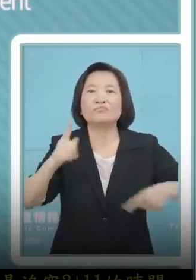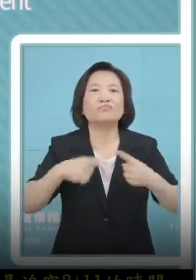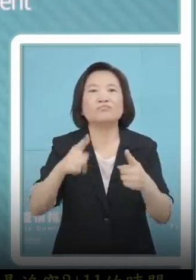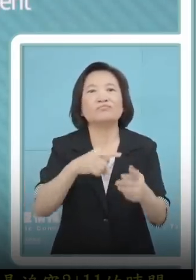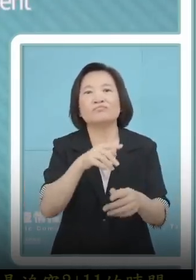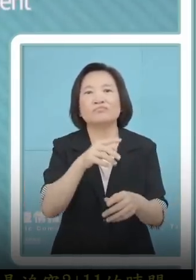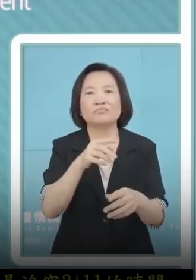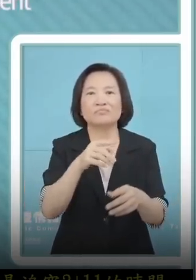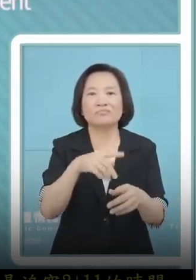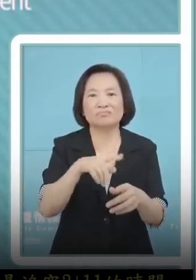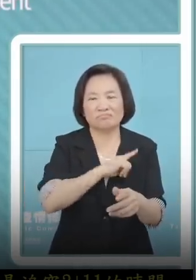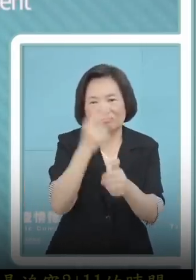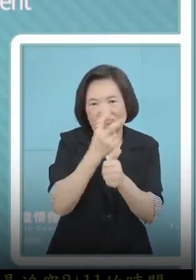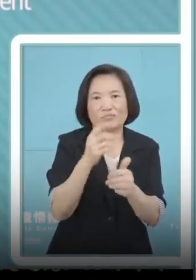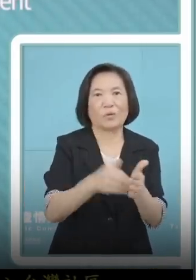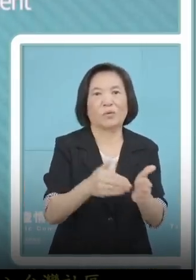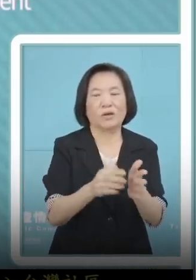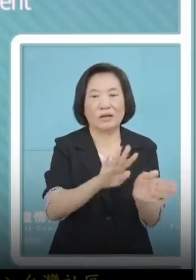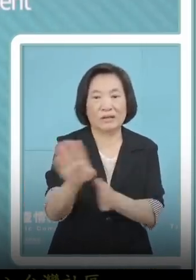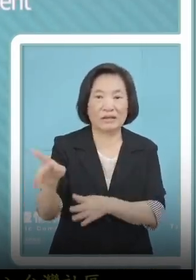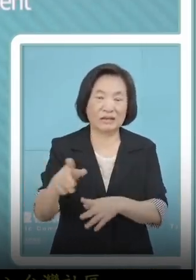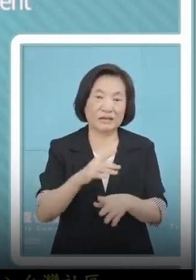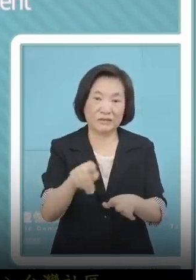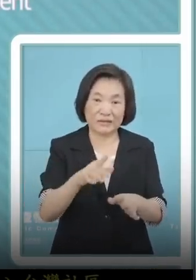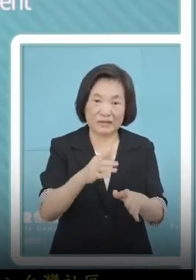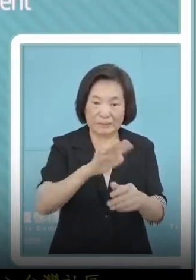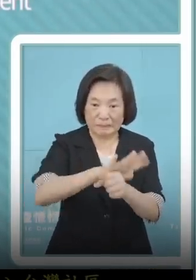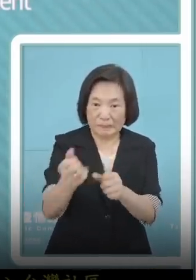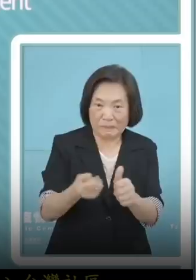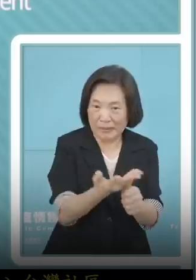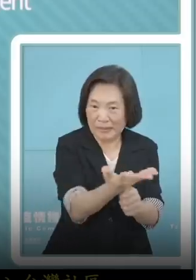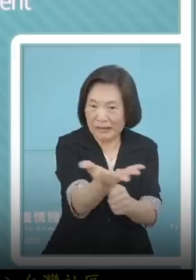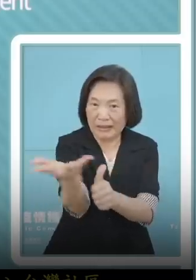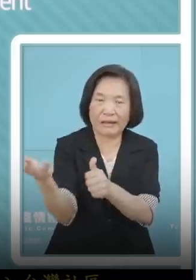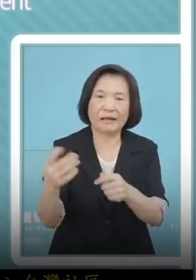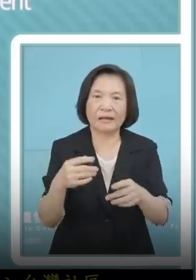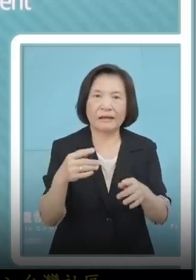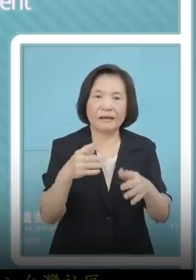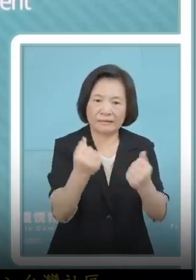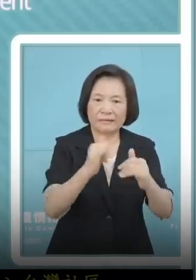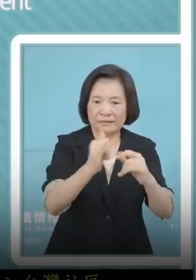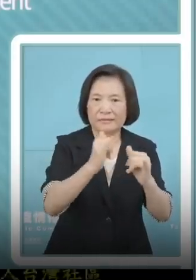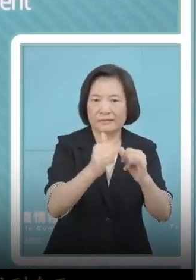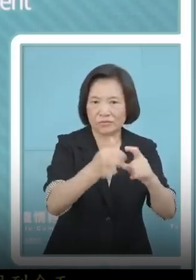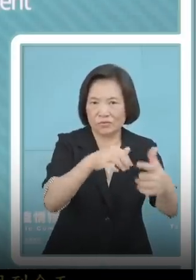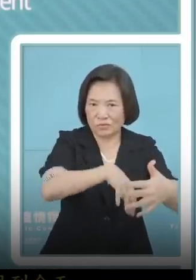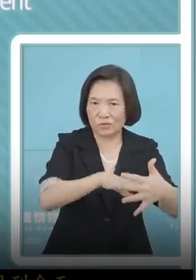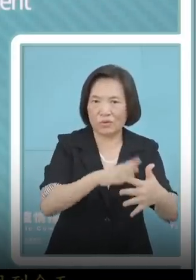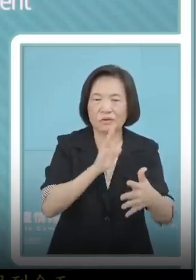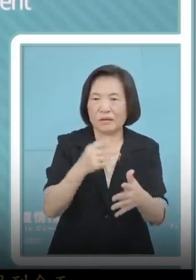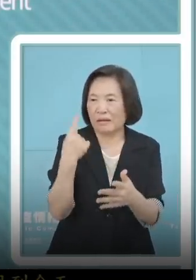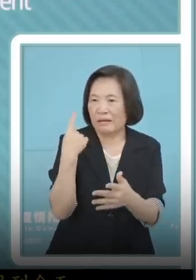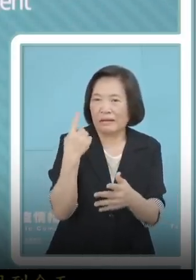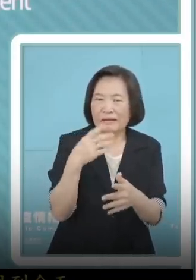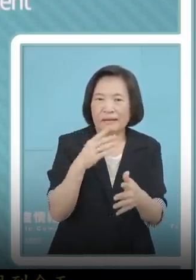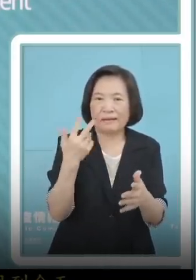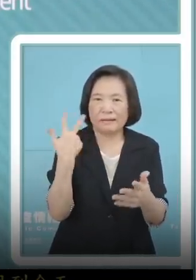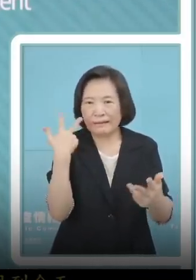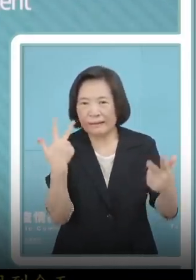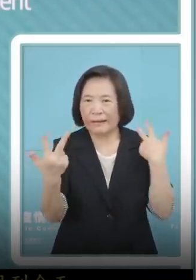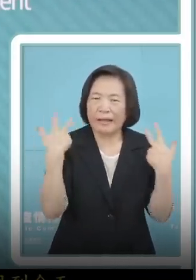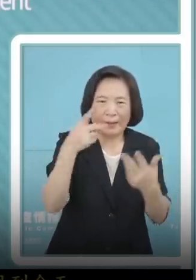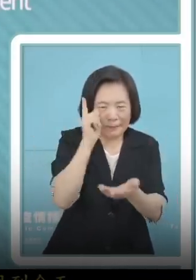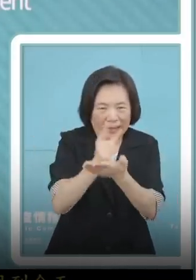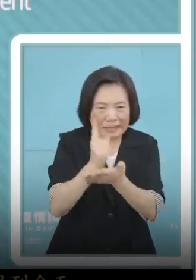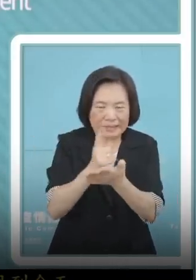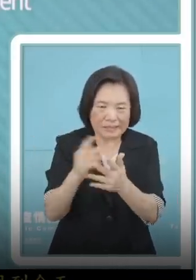社区了。那其实我们花了3个月的时间呢，一直到今天，你知道，其实在台北市每天还是有1到2名